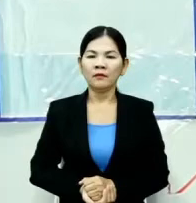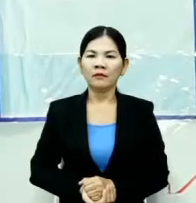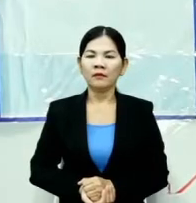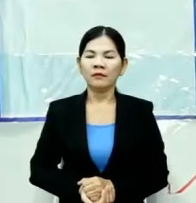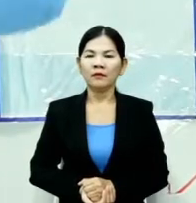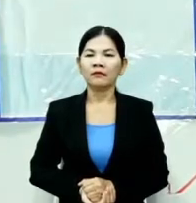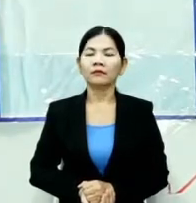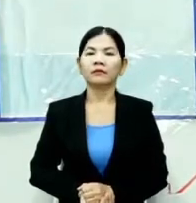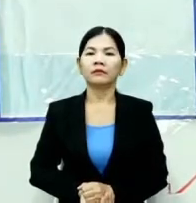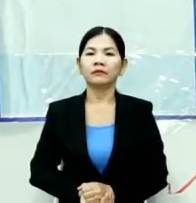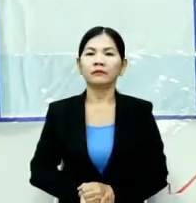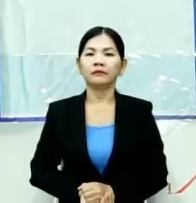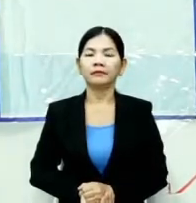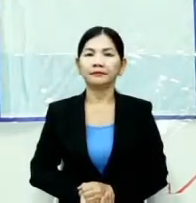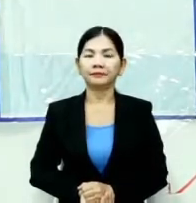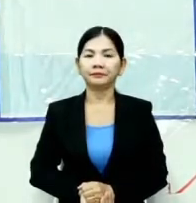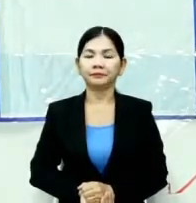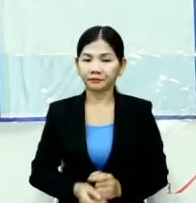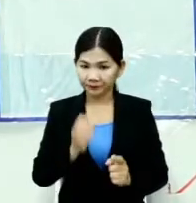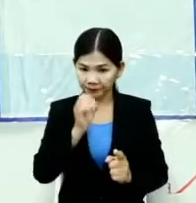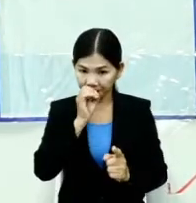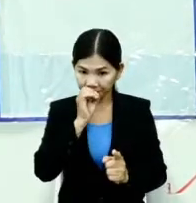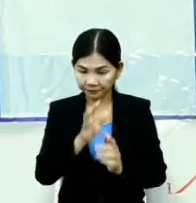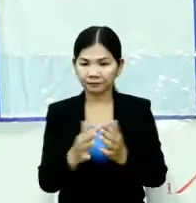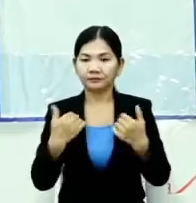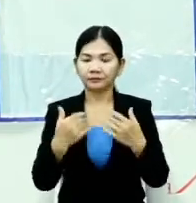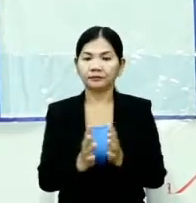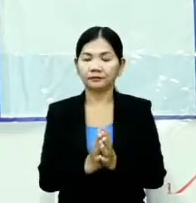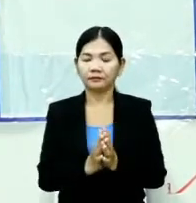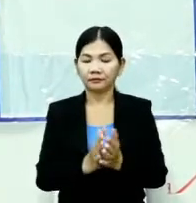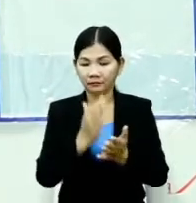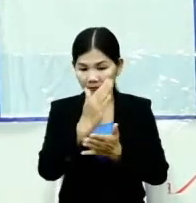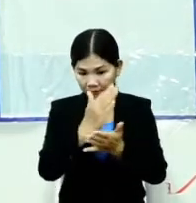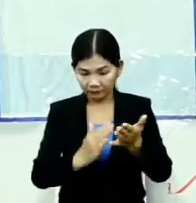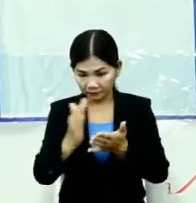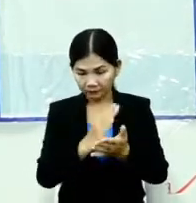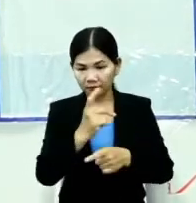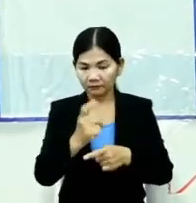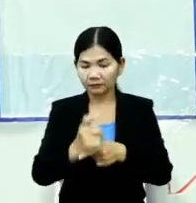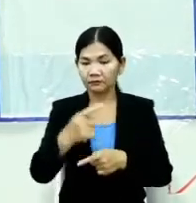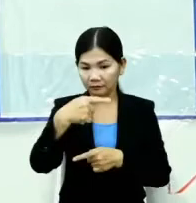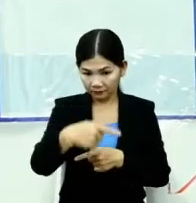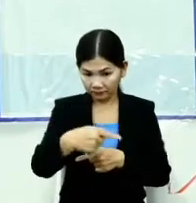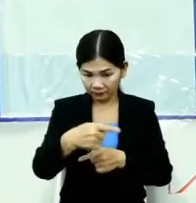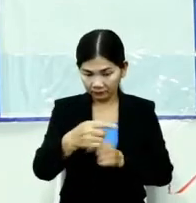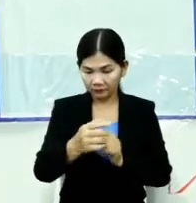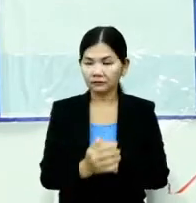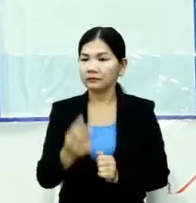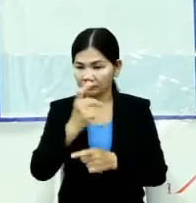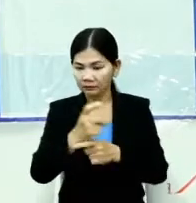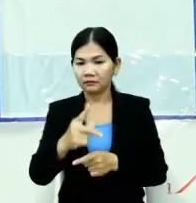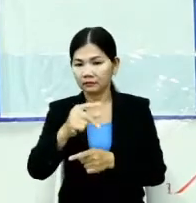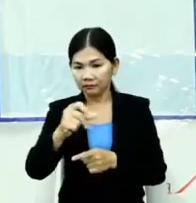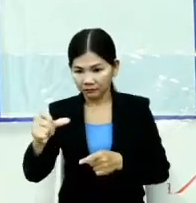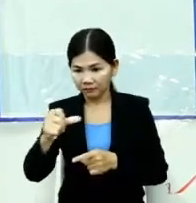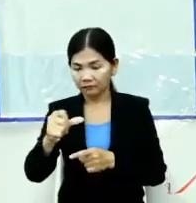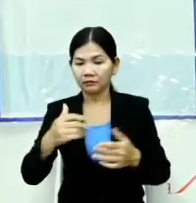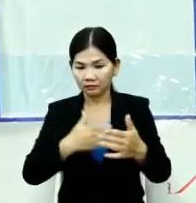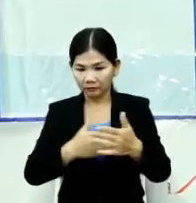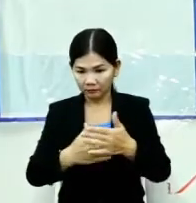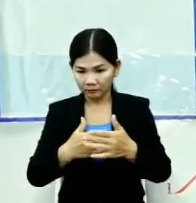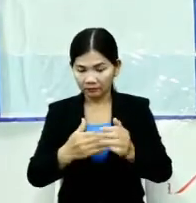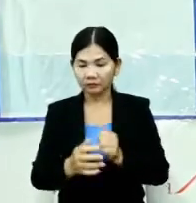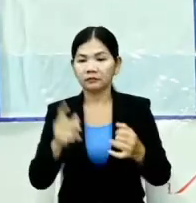ចាអញ្ចឹងអ្នកគ្រូបញ្ជាក់ឡើងវិញការបង្កត់ចំនួនខ្ទង់ពាន់គឺសំខាន់យើងមើលខ្ទង់រយបន្ទាប់ខ្ទង់ខាងចុងខាងចុង